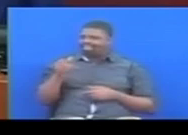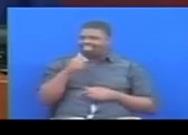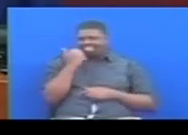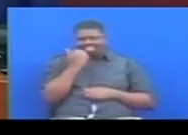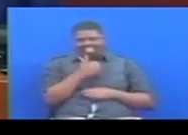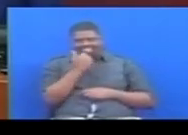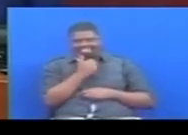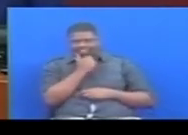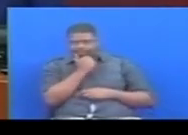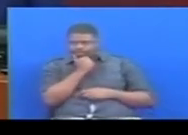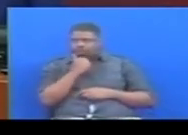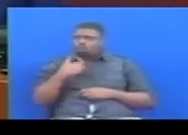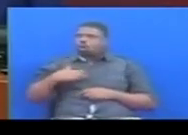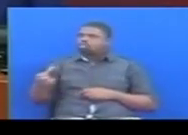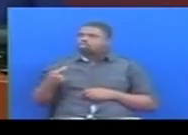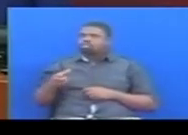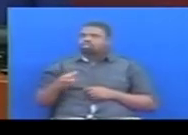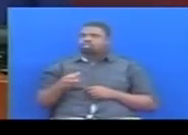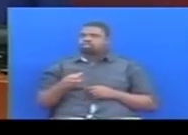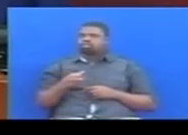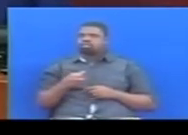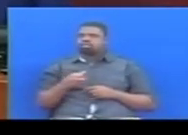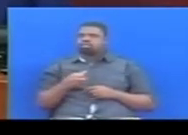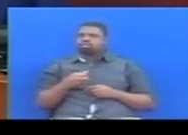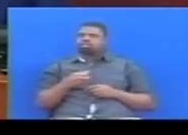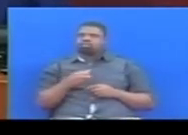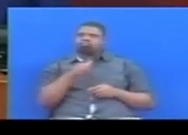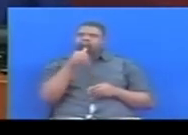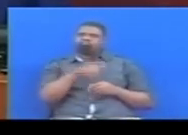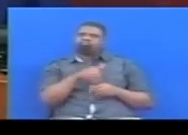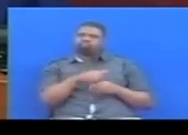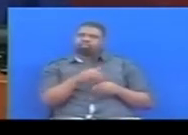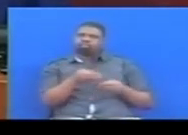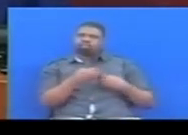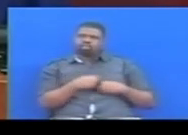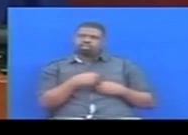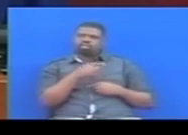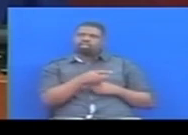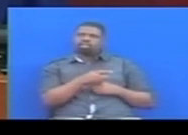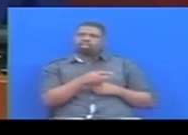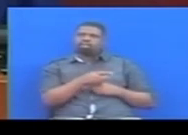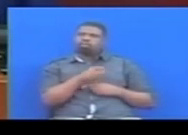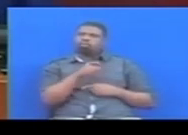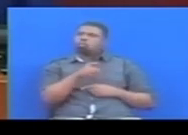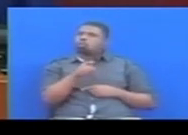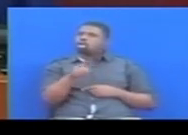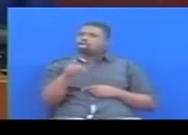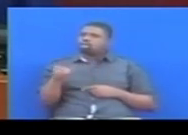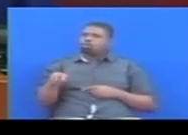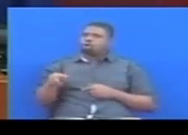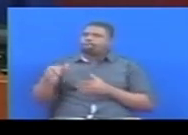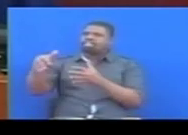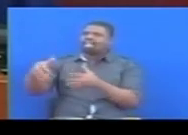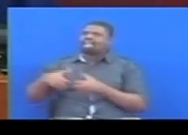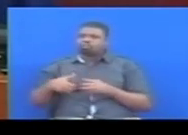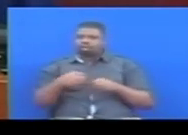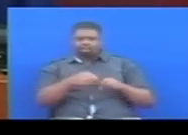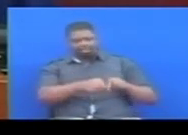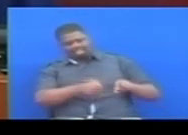nimeletewa ujumbe hapa, sio utaratibu, utusaidie kuzungumza lile katazo lako wale waliokuwa wamenyang'anywa majenereta